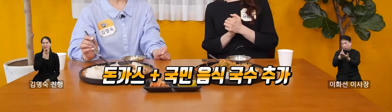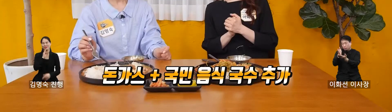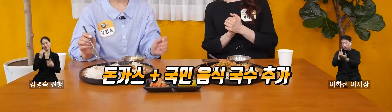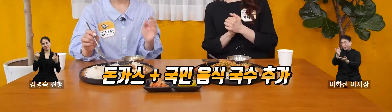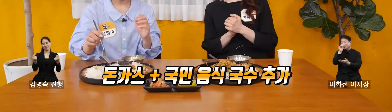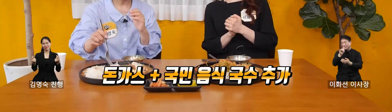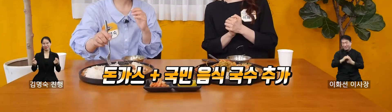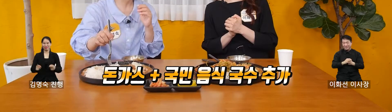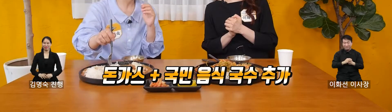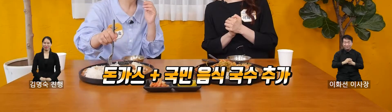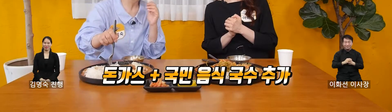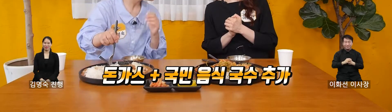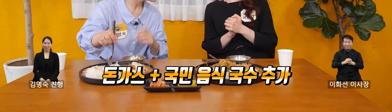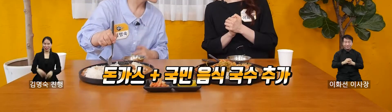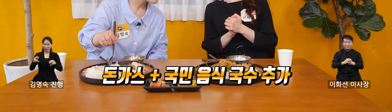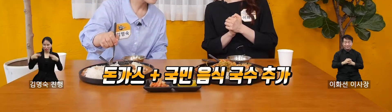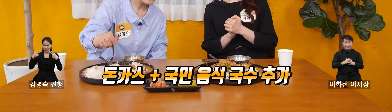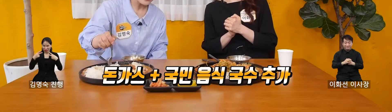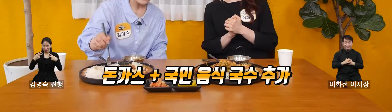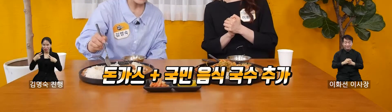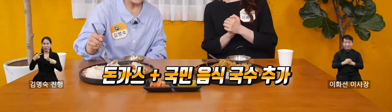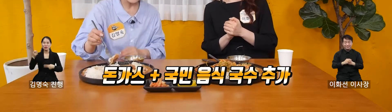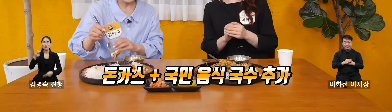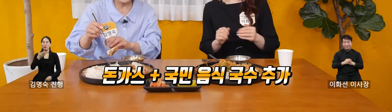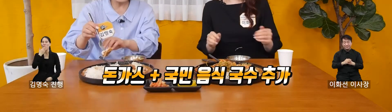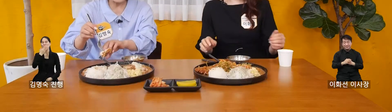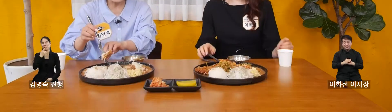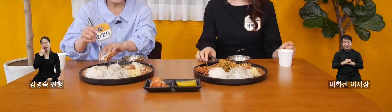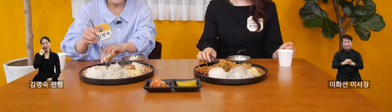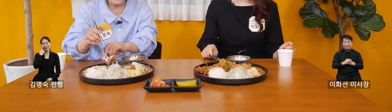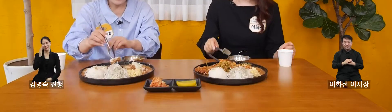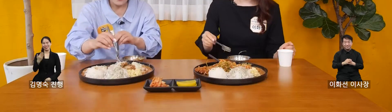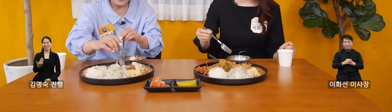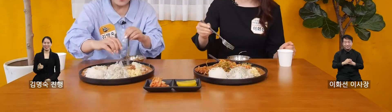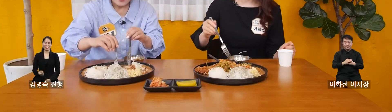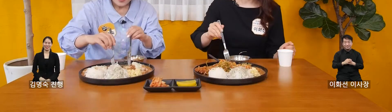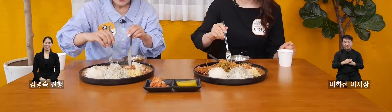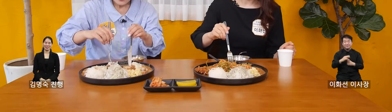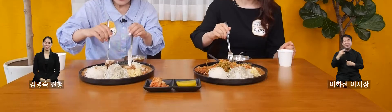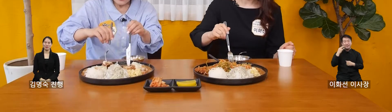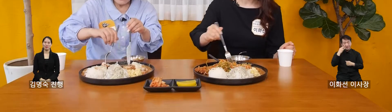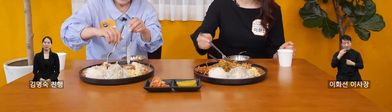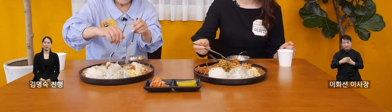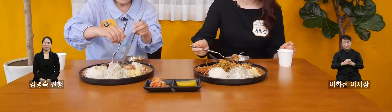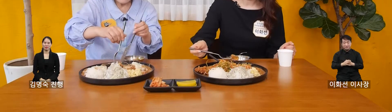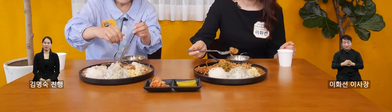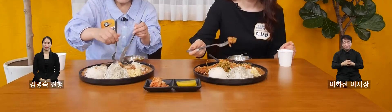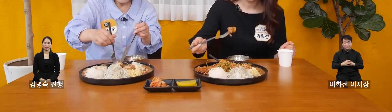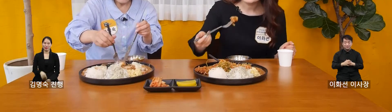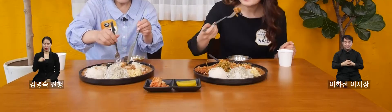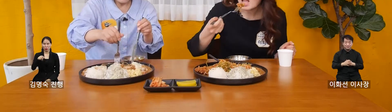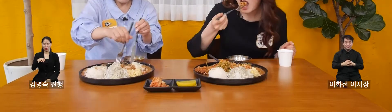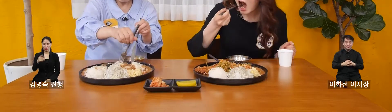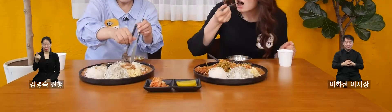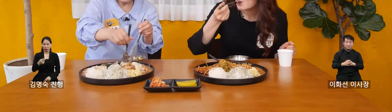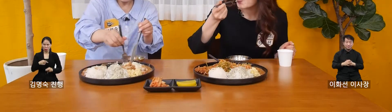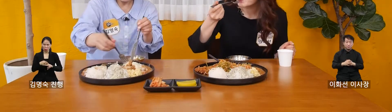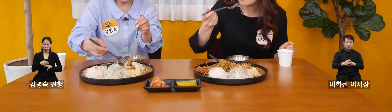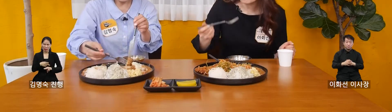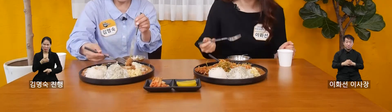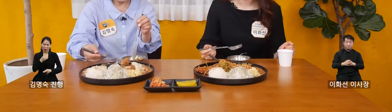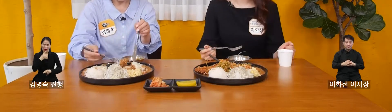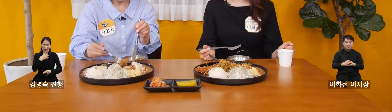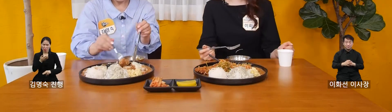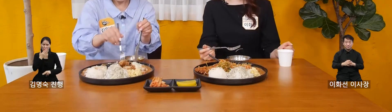있어요. 국수도 저희들이 또 먹어봐야 될 것 같아요. 그죠? 네. 저희 뭐 여기 왔는데 돈가스만 먹고 갈